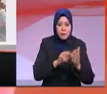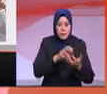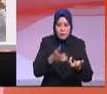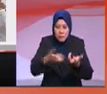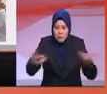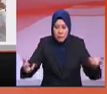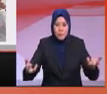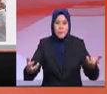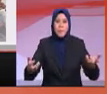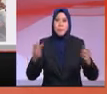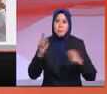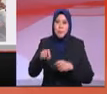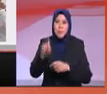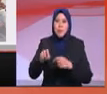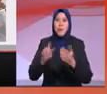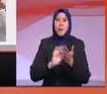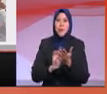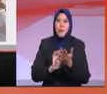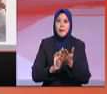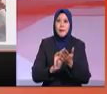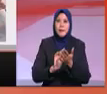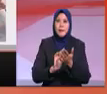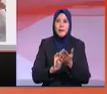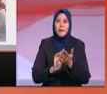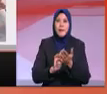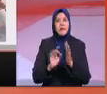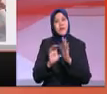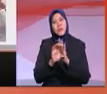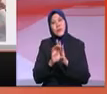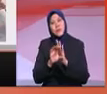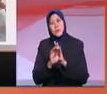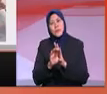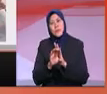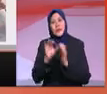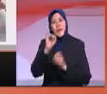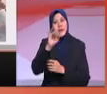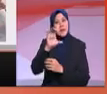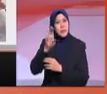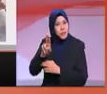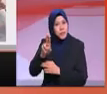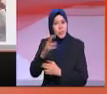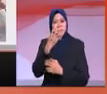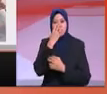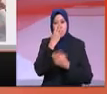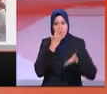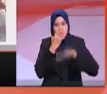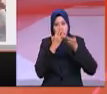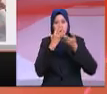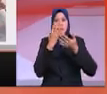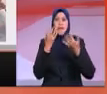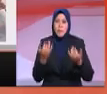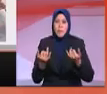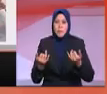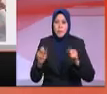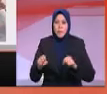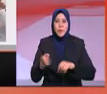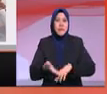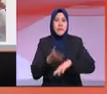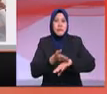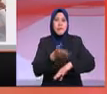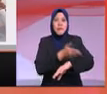yang memerlukan rawatan yang lebih di ICU dan sebagainya. Jadi kita pastikan kita